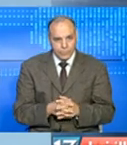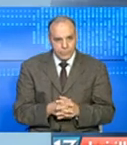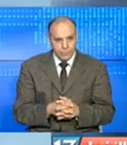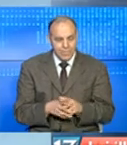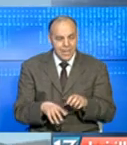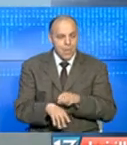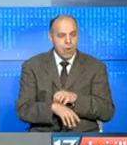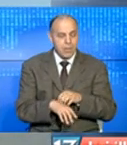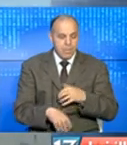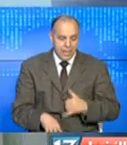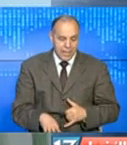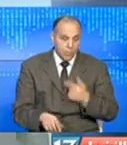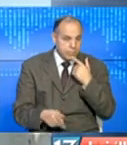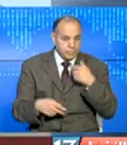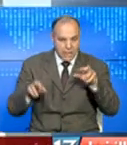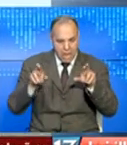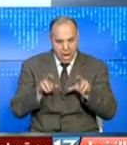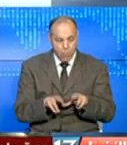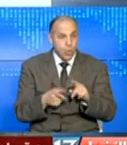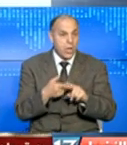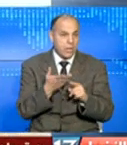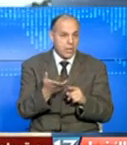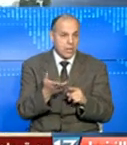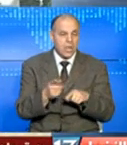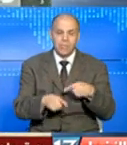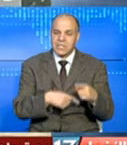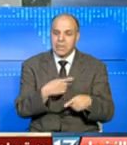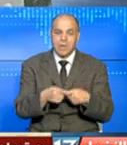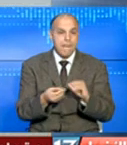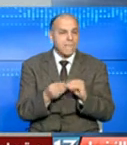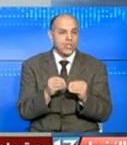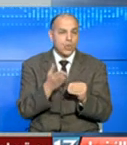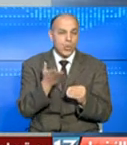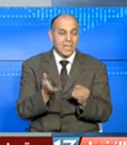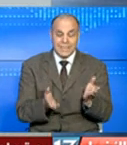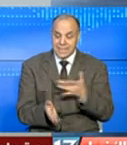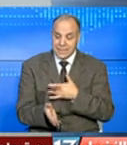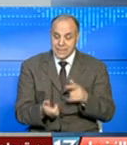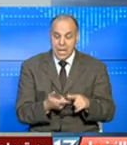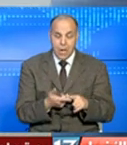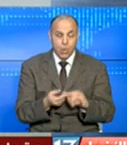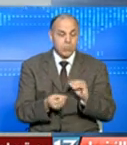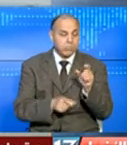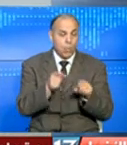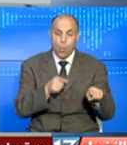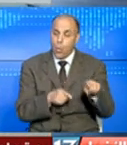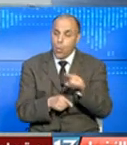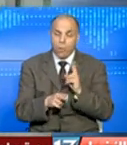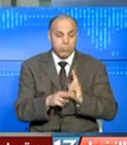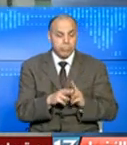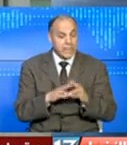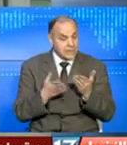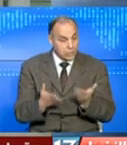في معتمدية بن قردان عودا على بدأ لاستمرار الإشكالات القطاع الصحي التي يعاني منها الجهة منذ